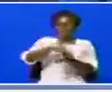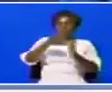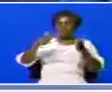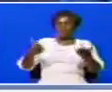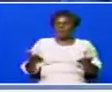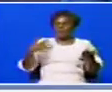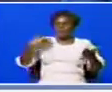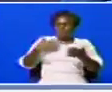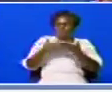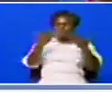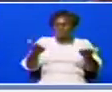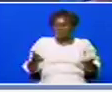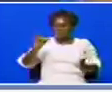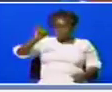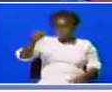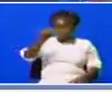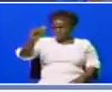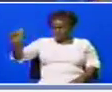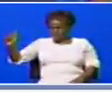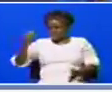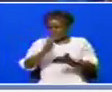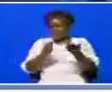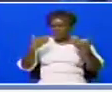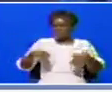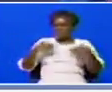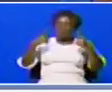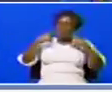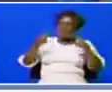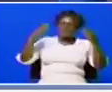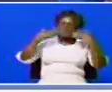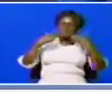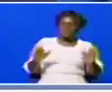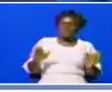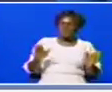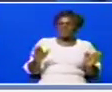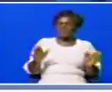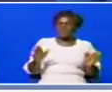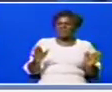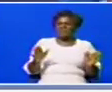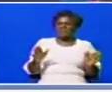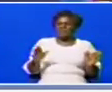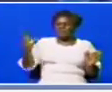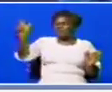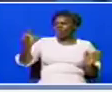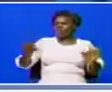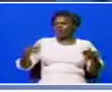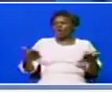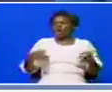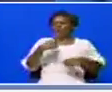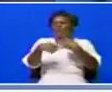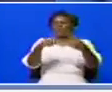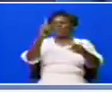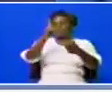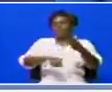vipi kufikia sasa. Hassan Juma, je, kuna wale ambao tayari wametangazwa washindi katika eneo hilo la Pwani au nini ambacho kinaendelea kwa hivi